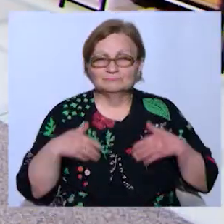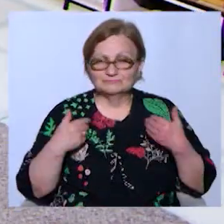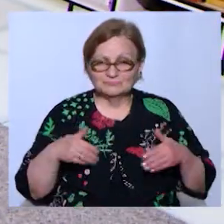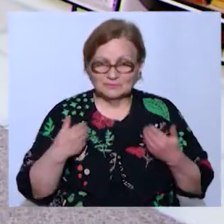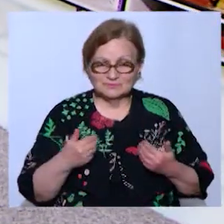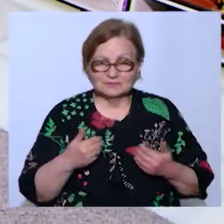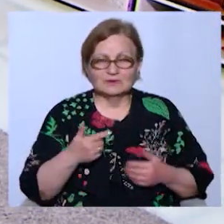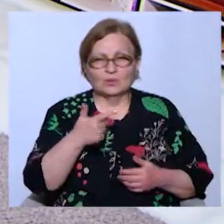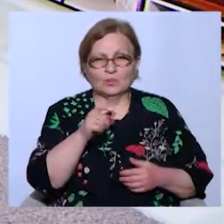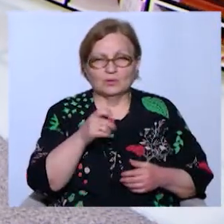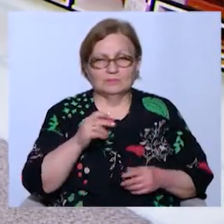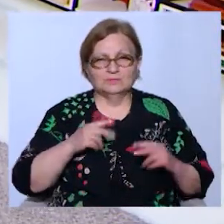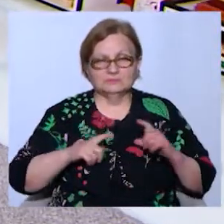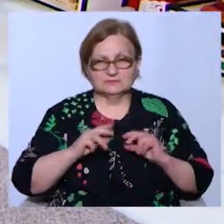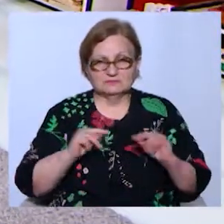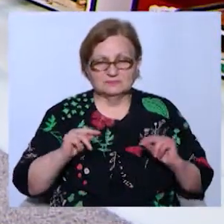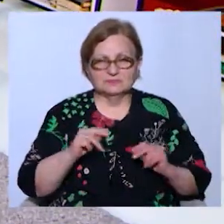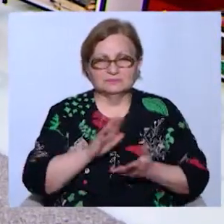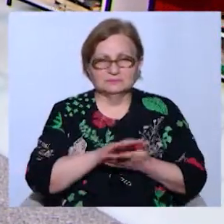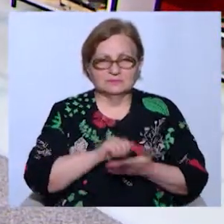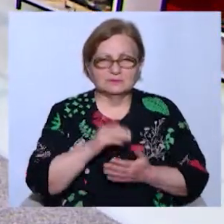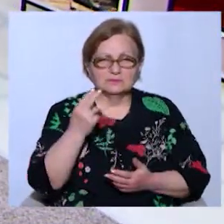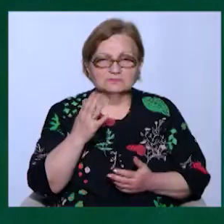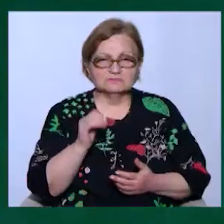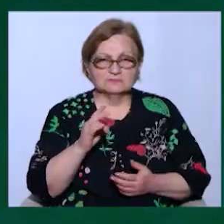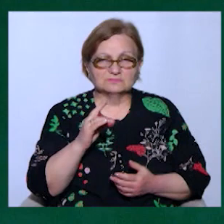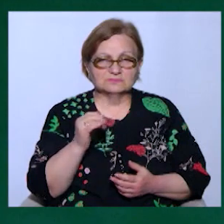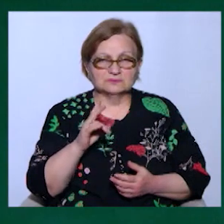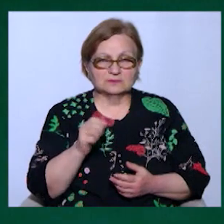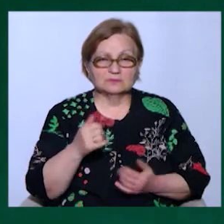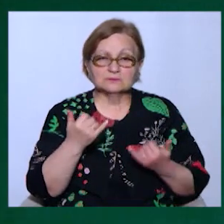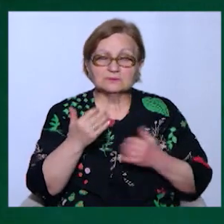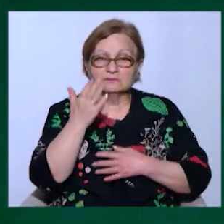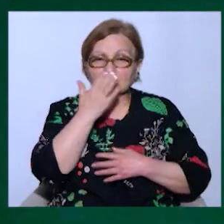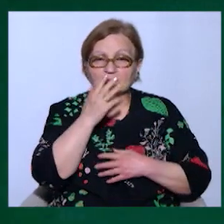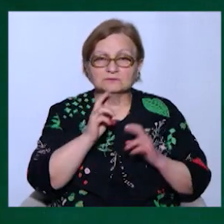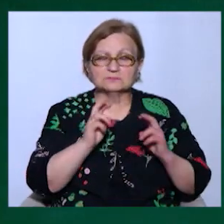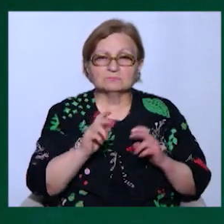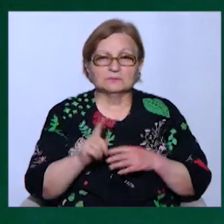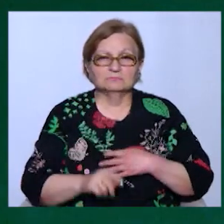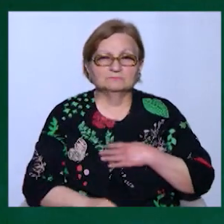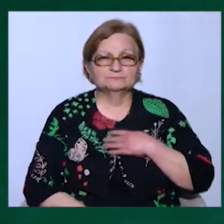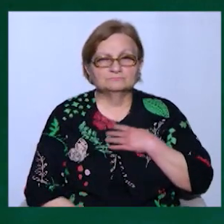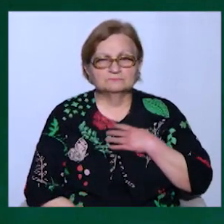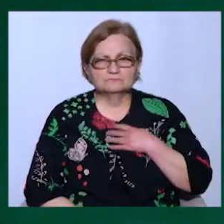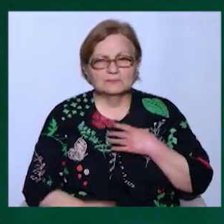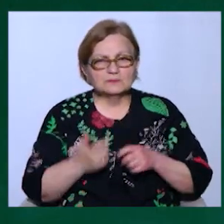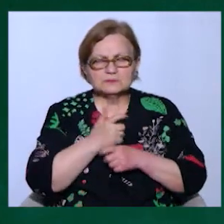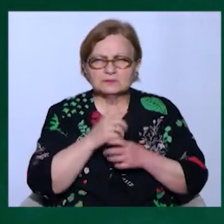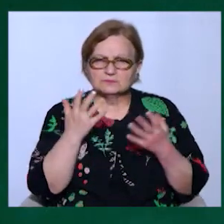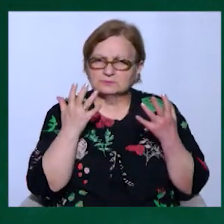მოგესალმებათ, გოგა მასწავლებელი, იგივე ცვანციკა მასი. დღევანდელი ჩვენი გაკვეთილის თემა ძალიან